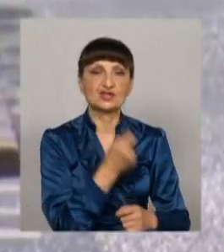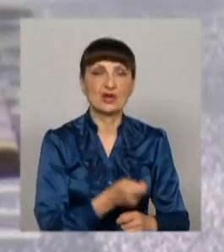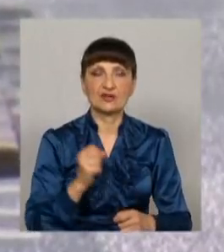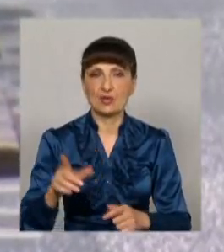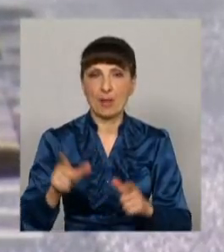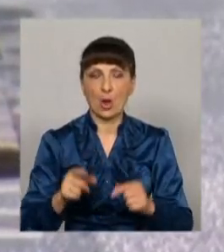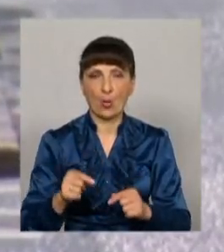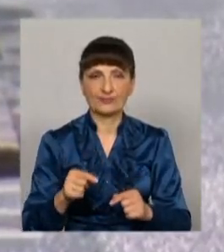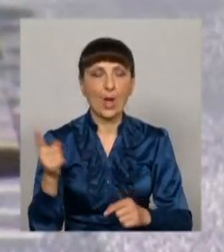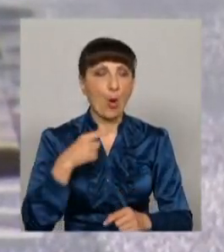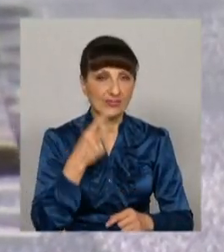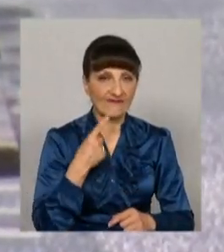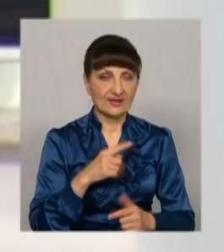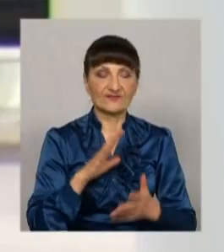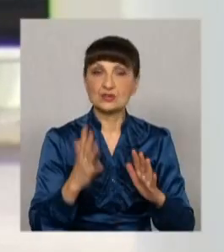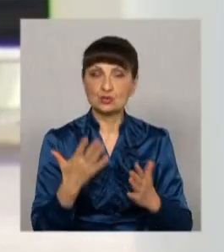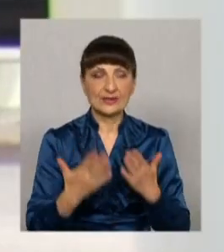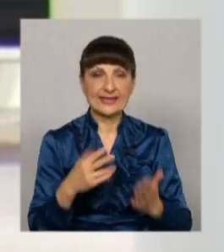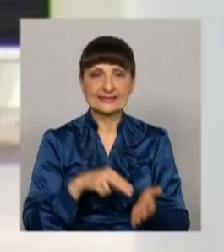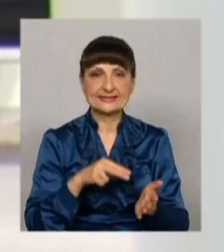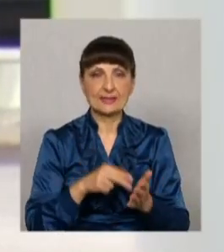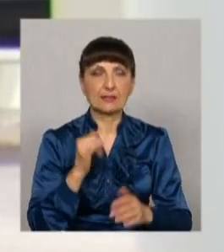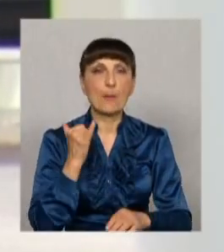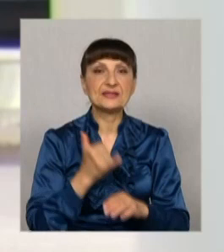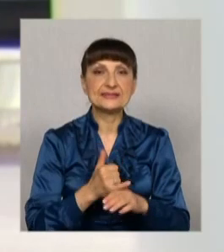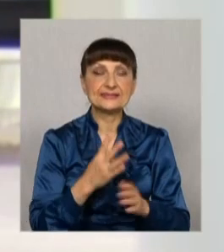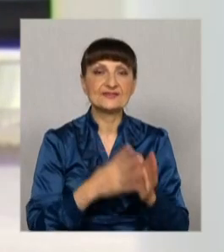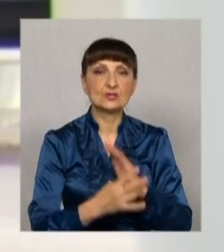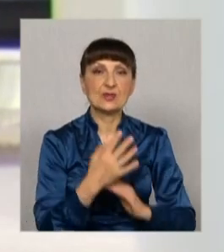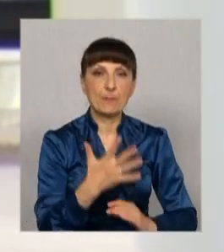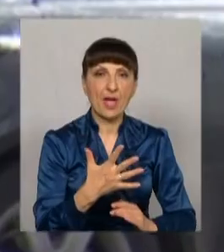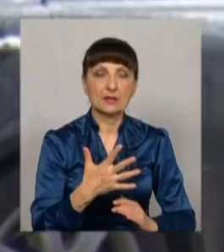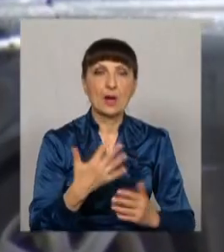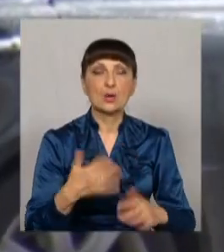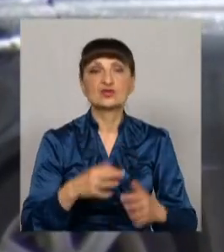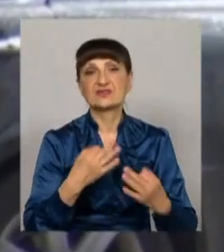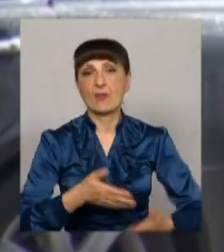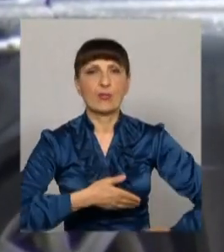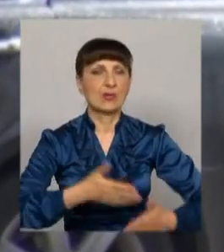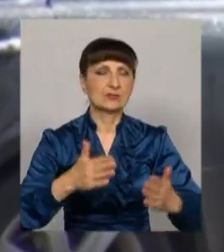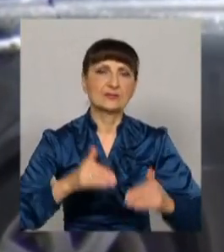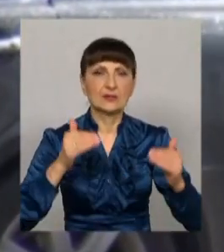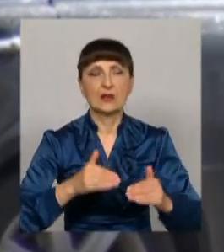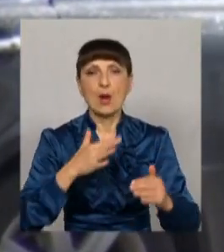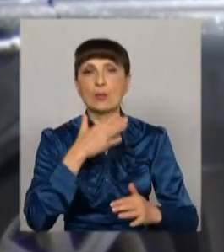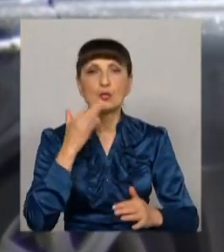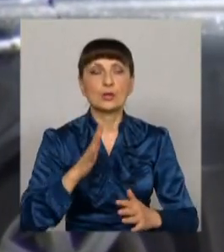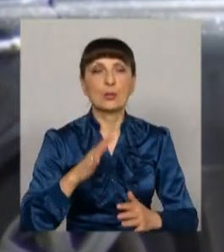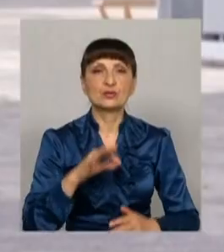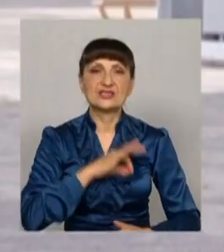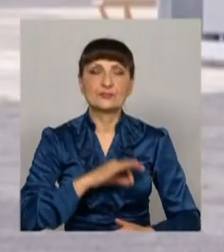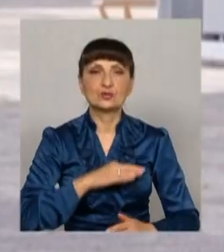словам Ужаса Байдельдинова, в случае, если цены на бензин марки АИ-95 отпустят в свободное плавание, многие начнут массово